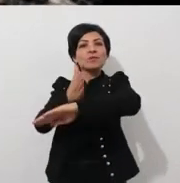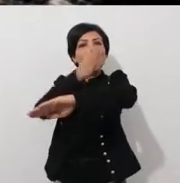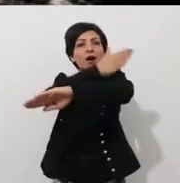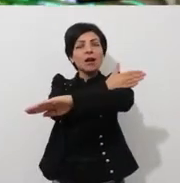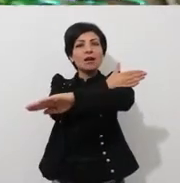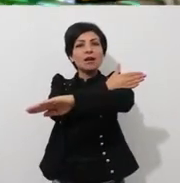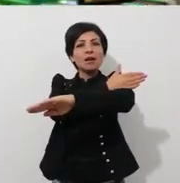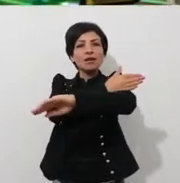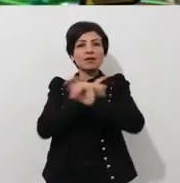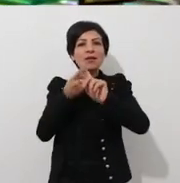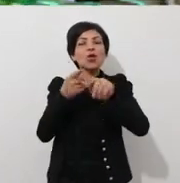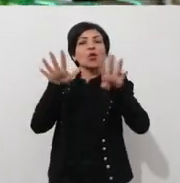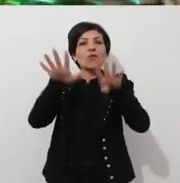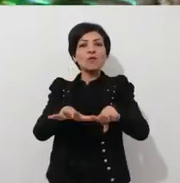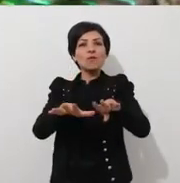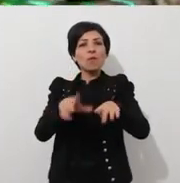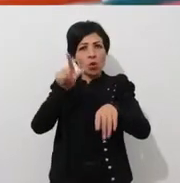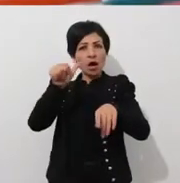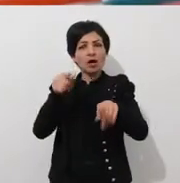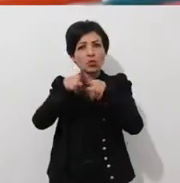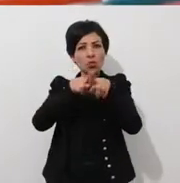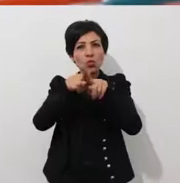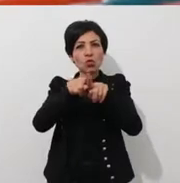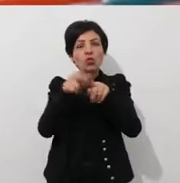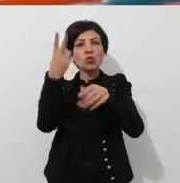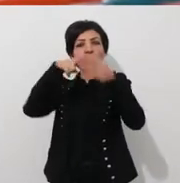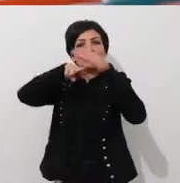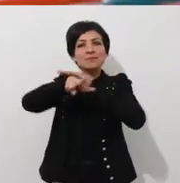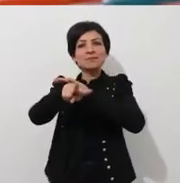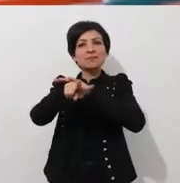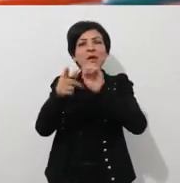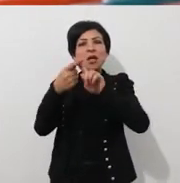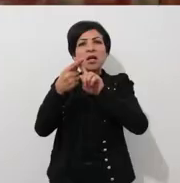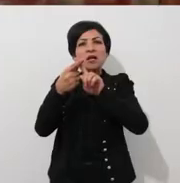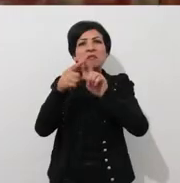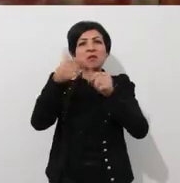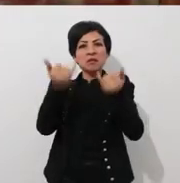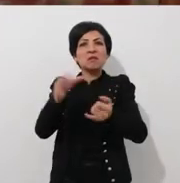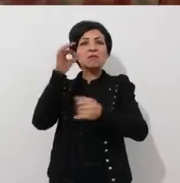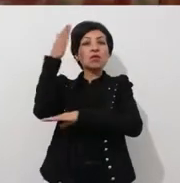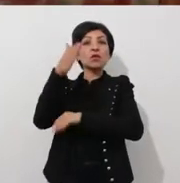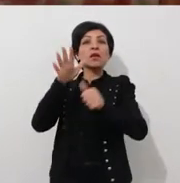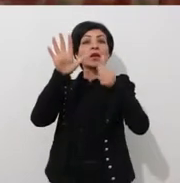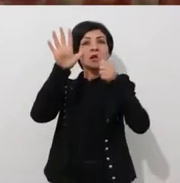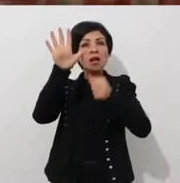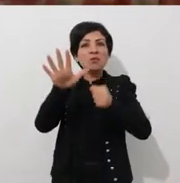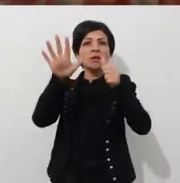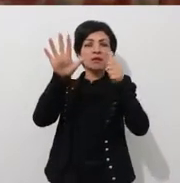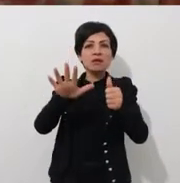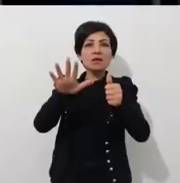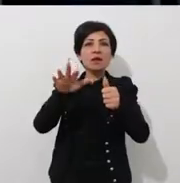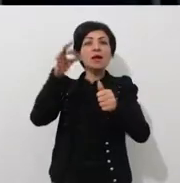في تونس، فهمني، يجي خمسة ستة حالات في تونس، هو ما نجموش لا يعملوا له لا عملية ولا عدس، معناها يعني نجم كان بالمرايات